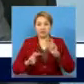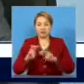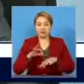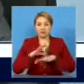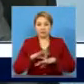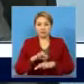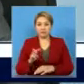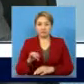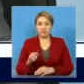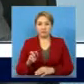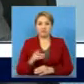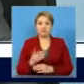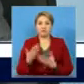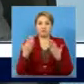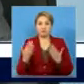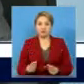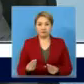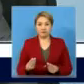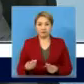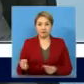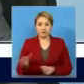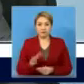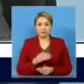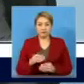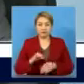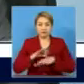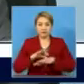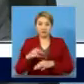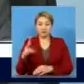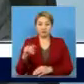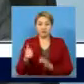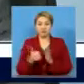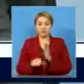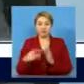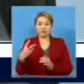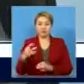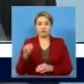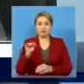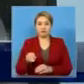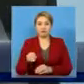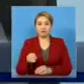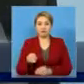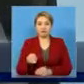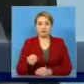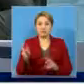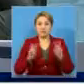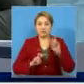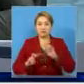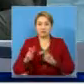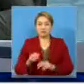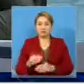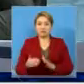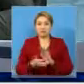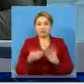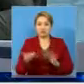проводящих ПЦР-исследования. На сегодняшний день всего проведено более 262 тысяч исследований.